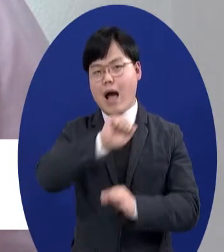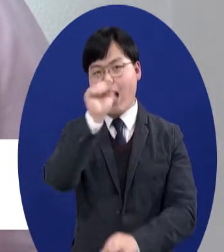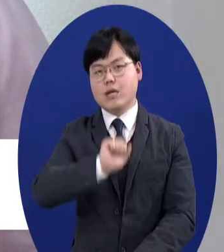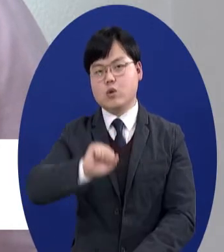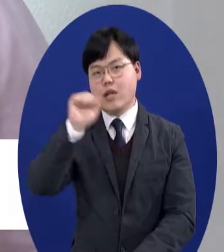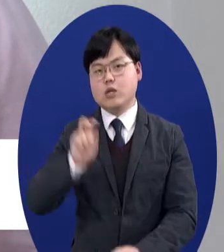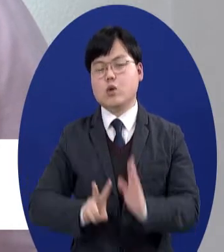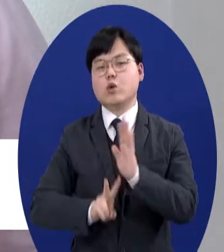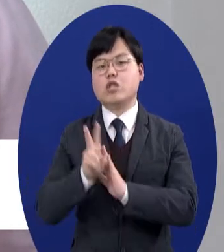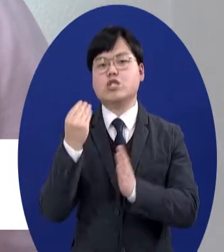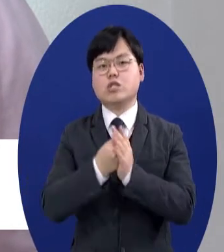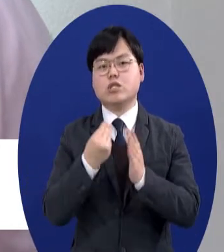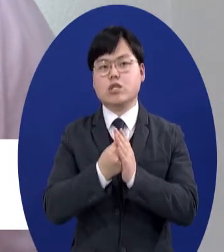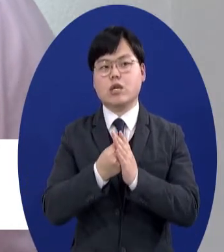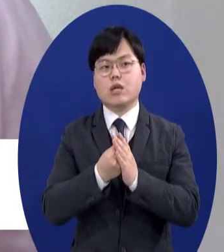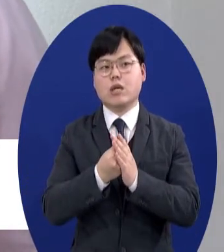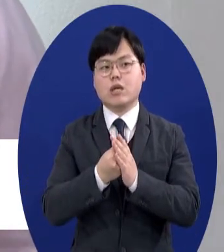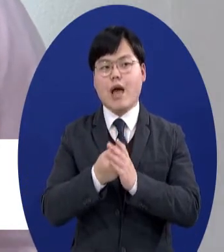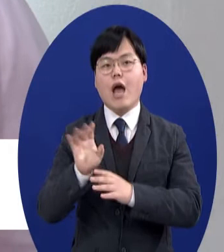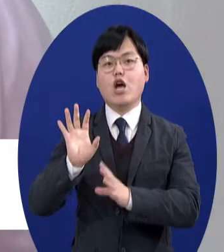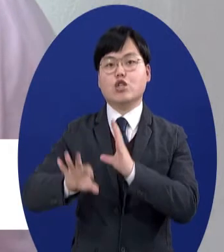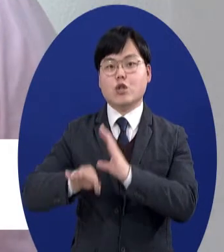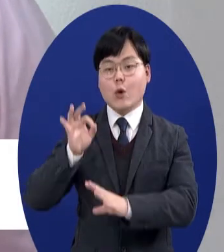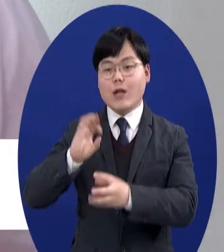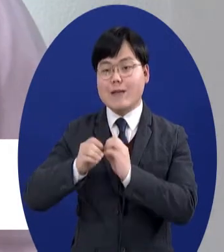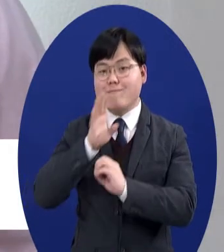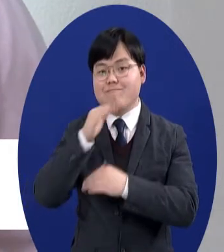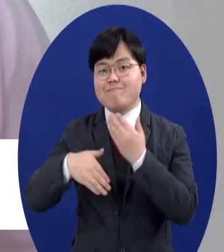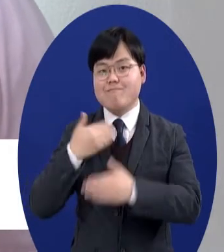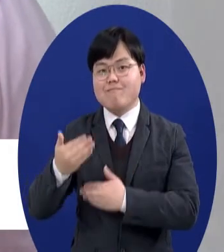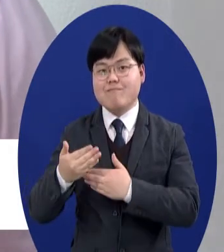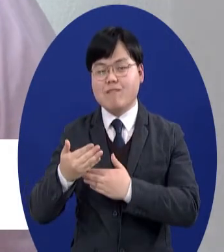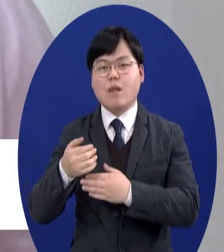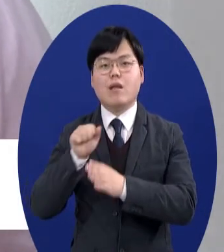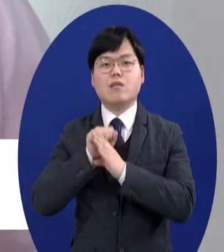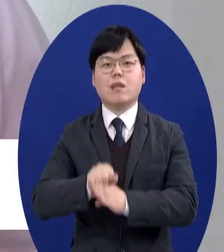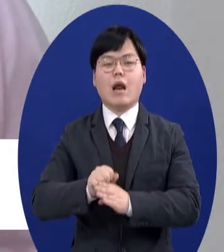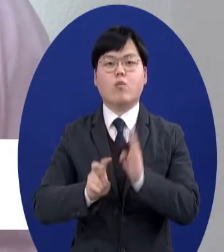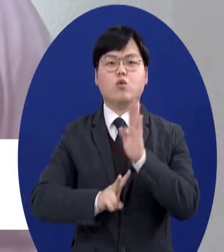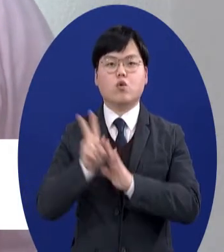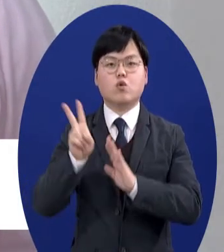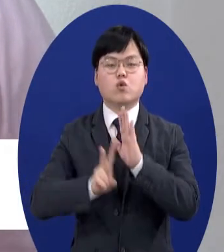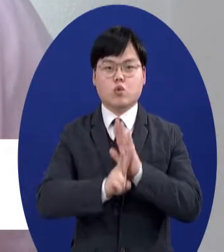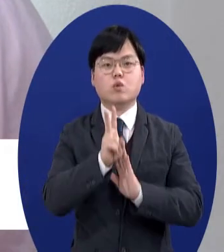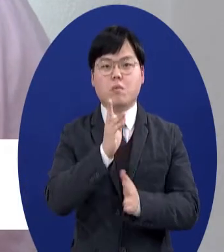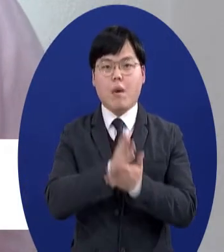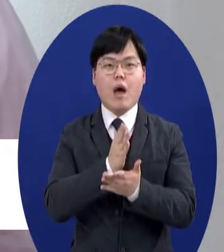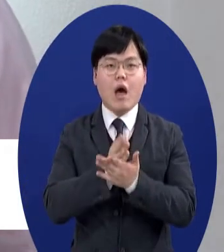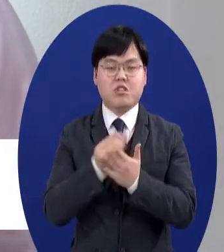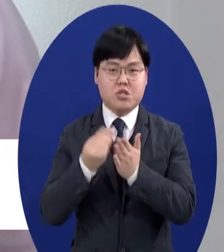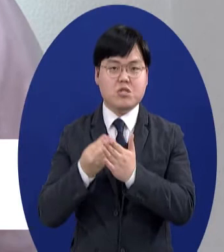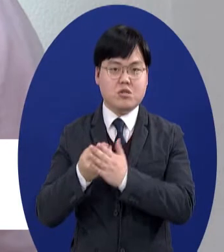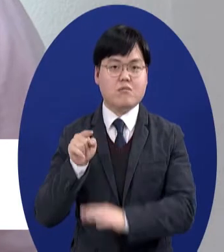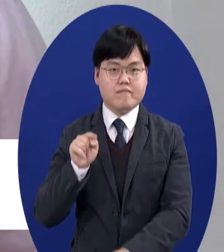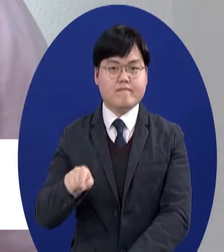донд ороо явж байгаа. Өөрөөр хэлбэл ямар нэгэн байдлаар тэр ажлын байрны дарамтанд өртөх одоо тийм ямар фактор болж байгаа бохоо. Тэгэхээр